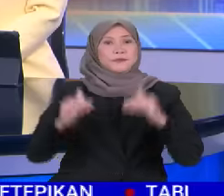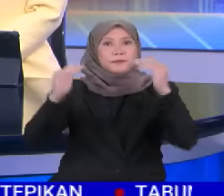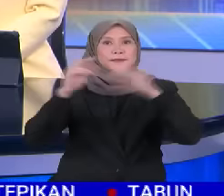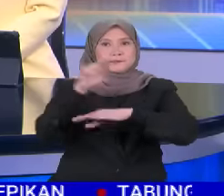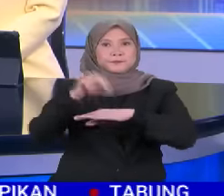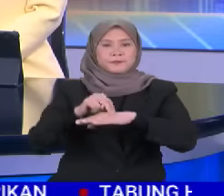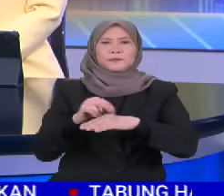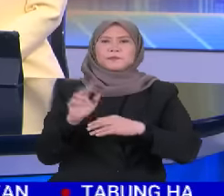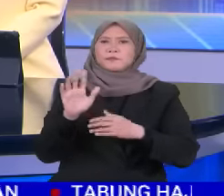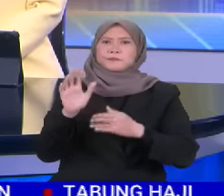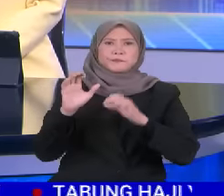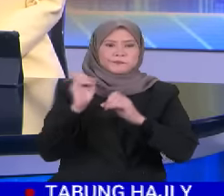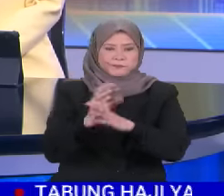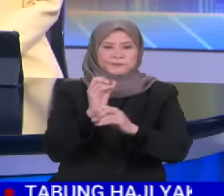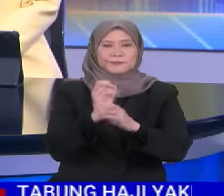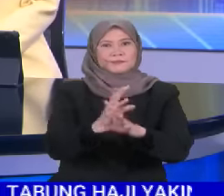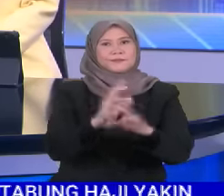langkah